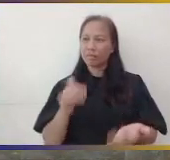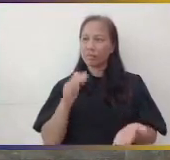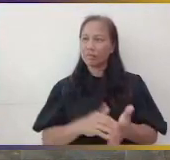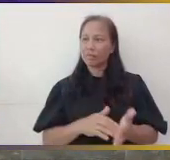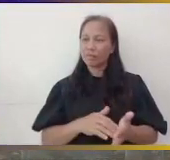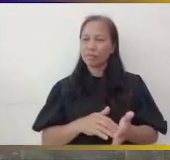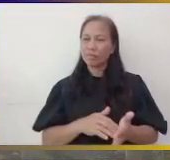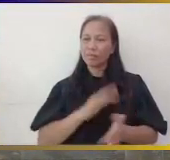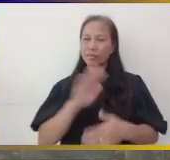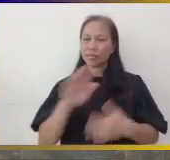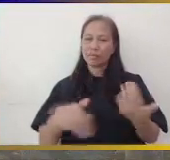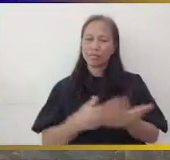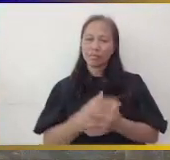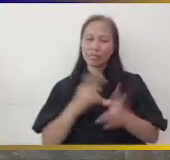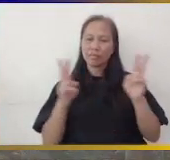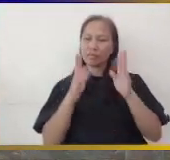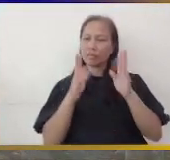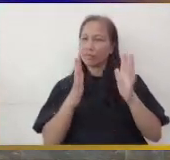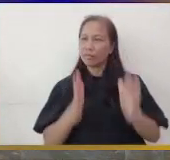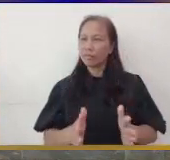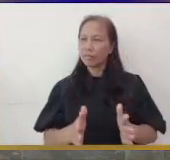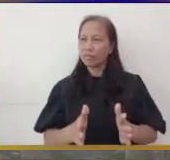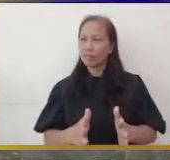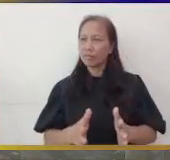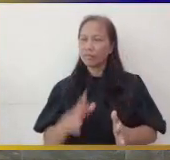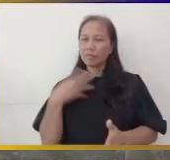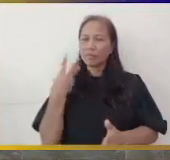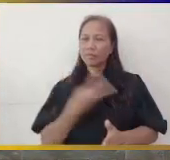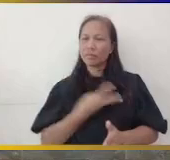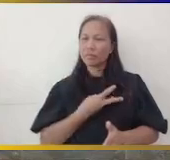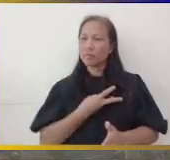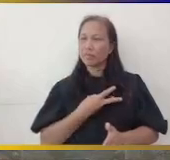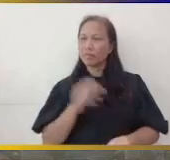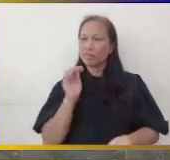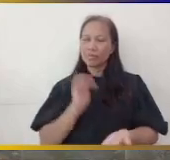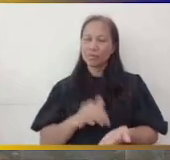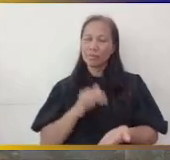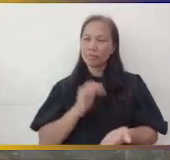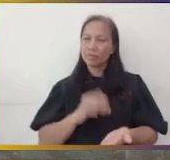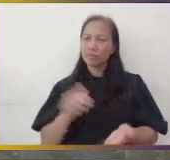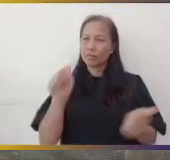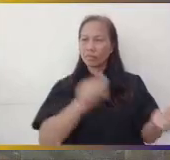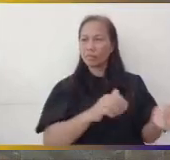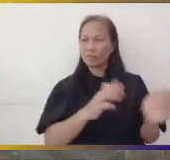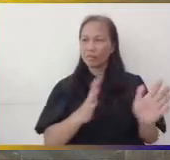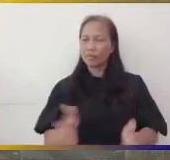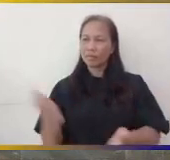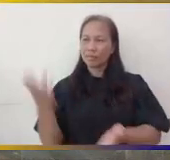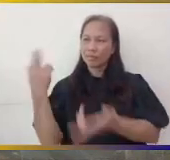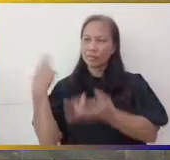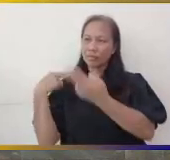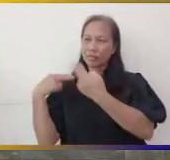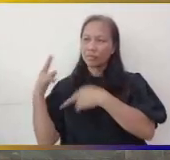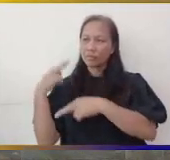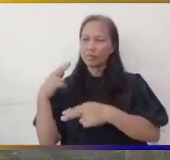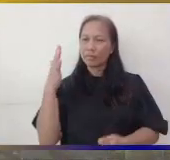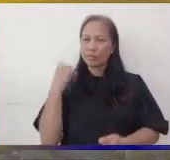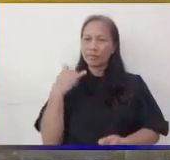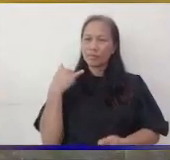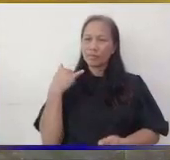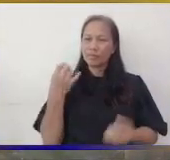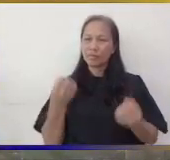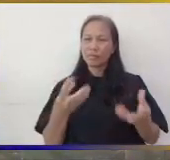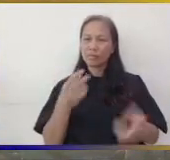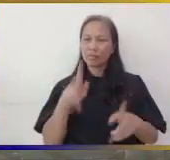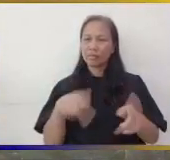mga bisita namin we are giving you the history this history at kaya natin nadadamay sila is because ito